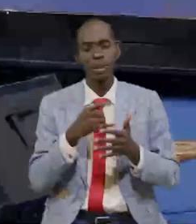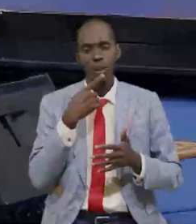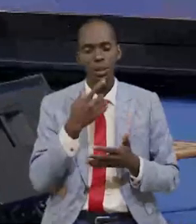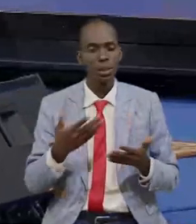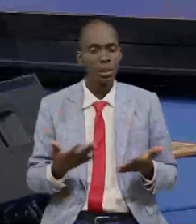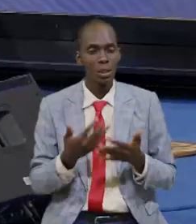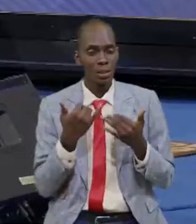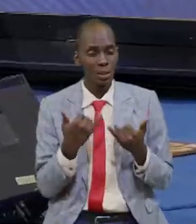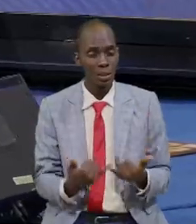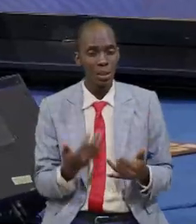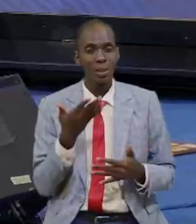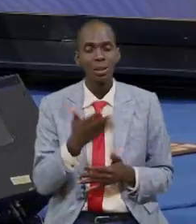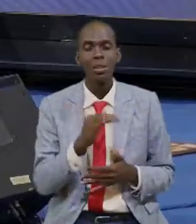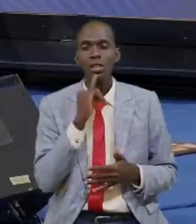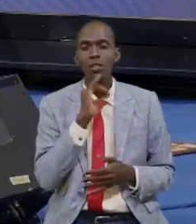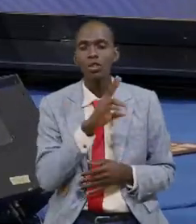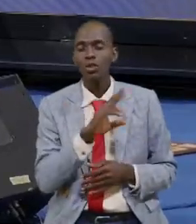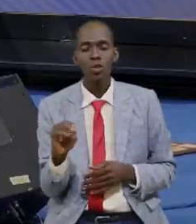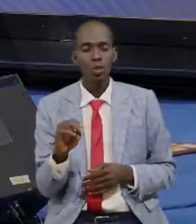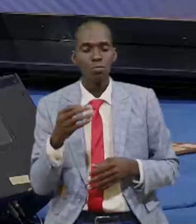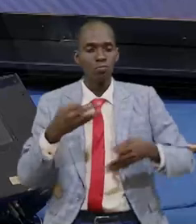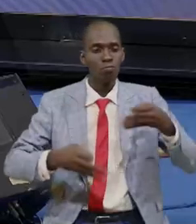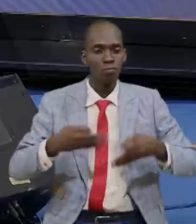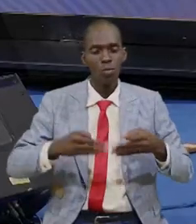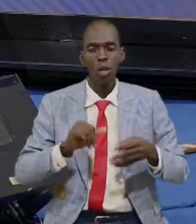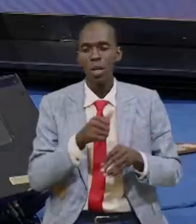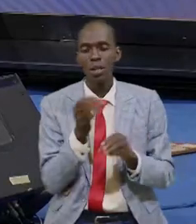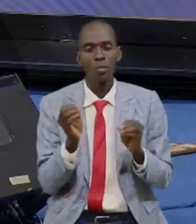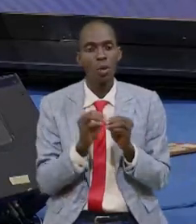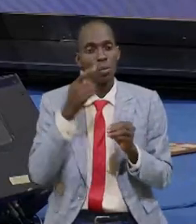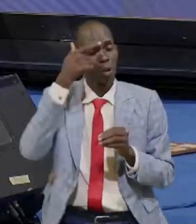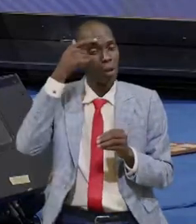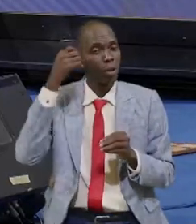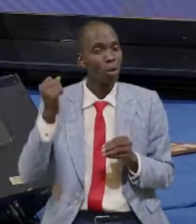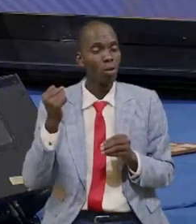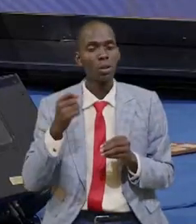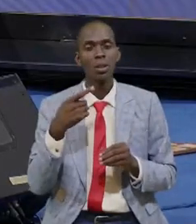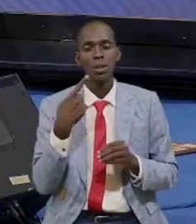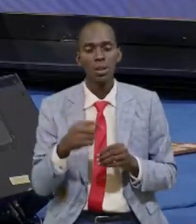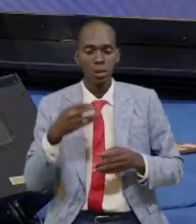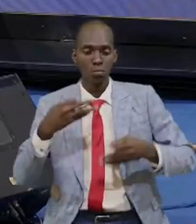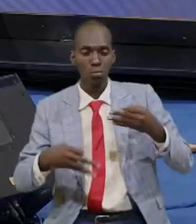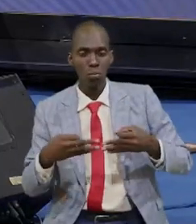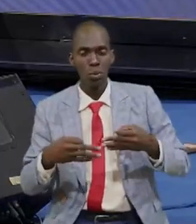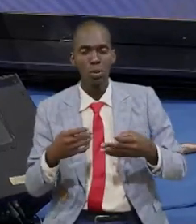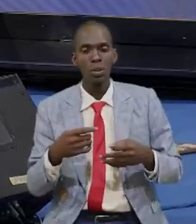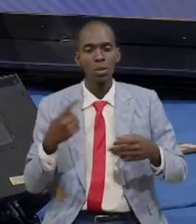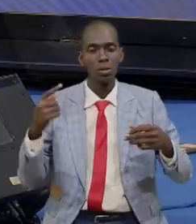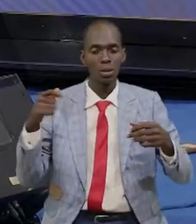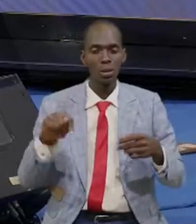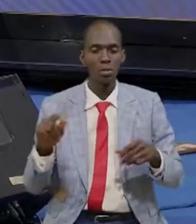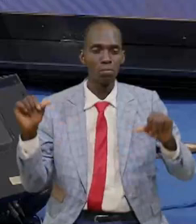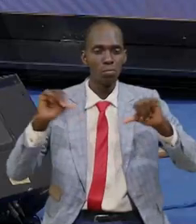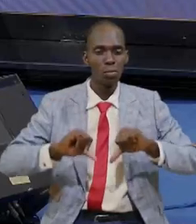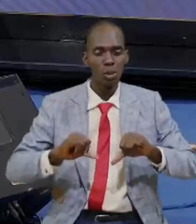dit maintenant, il n'y a donc maintenant aucune condamnation parce que la condamnation,